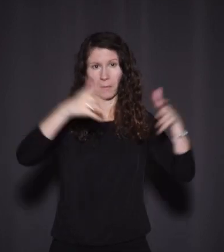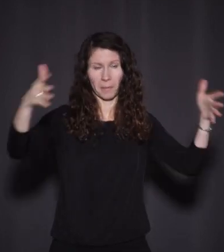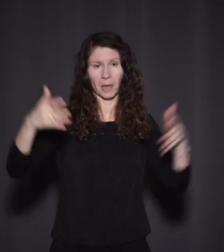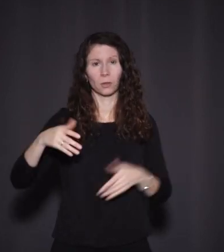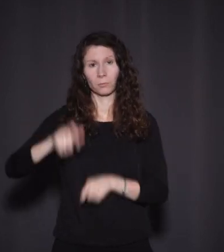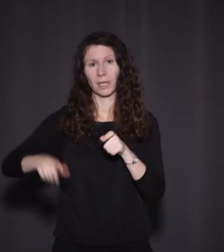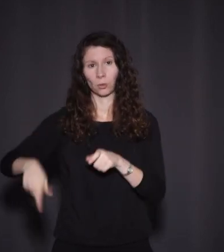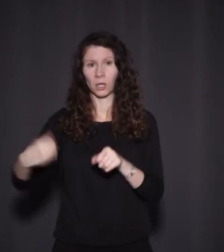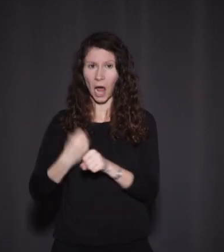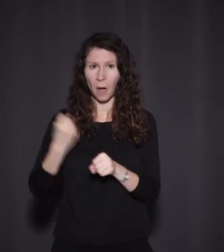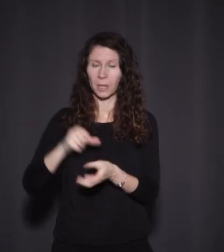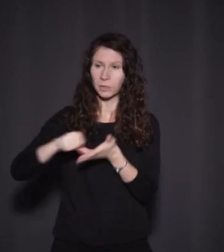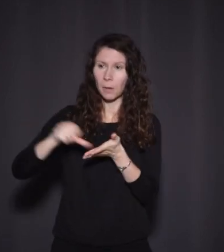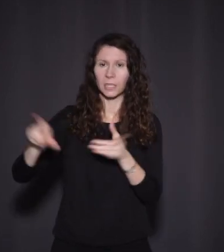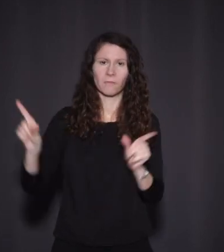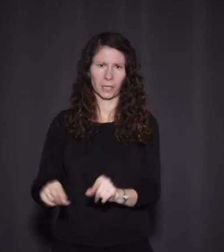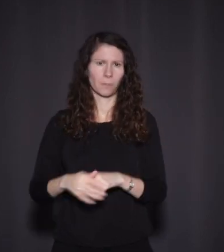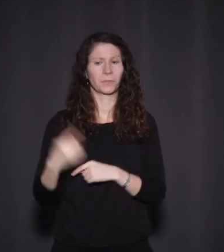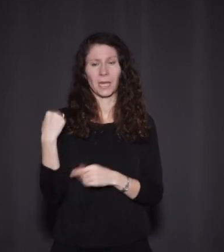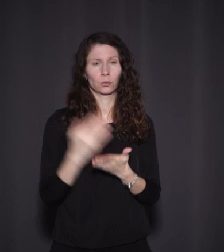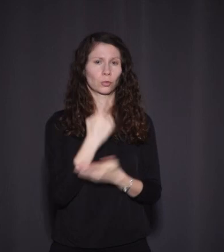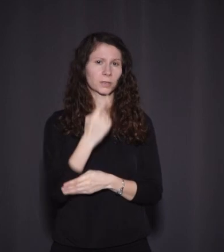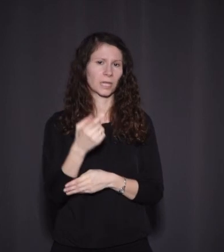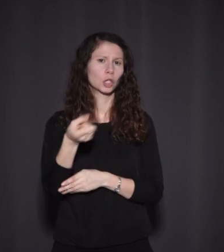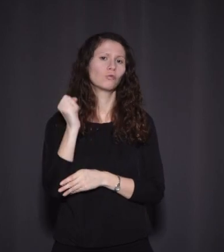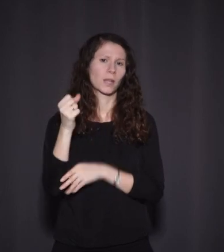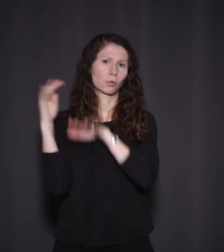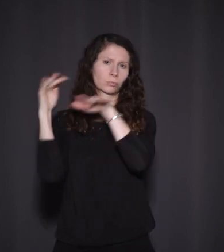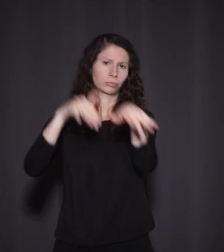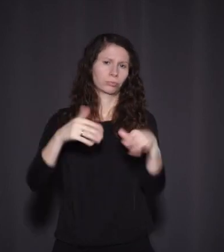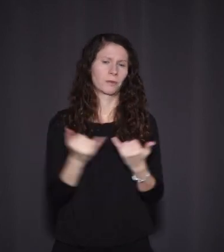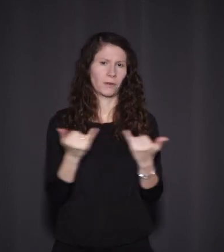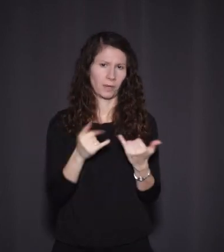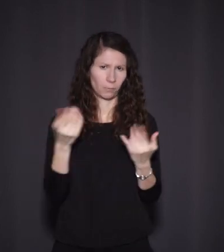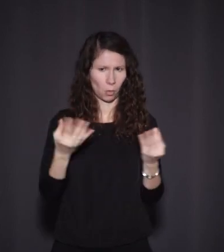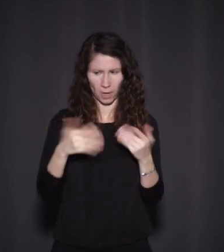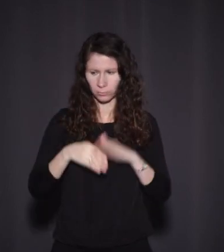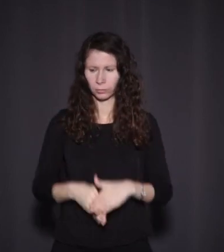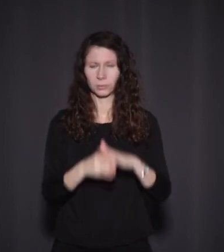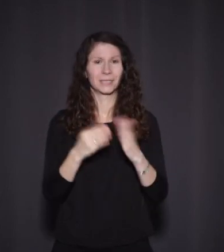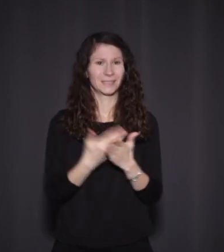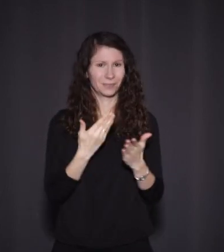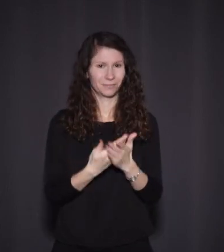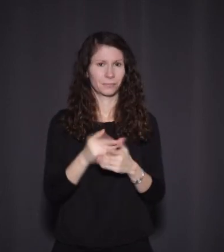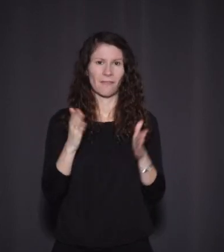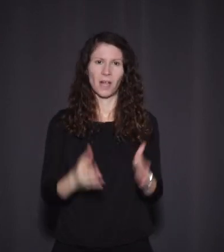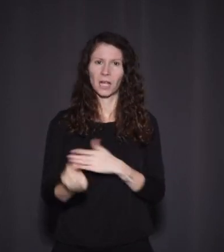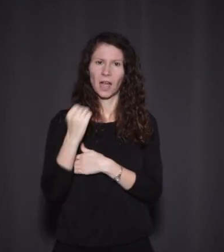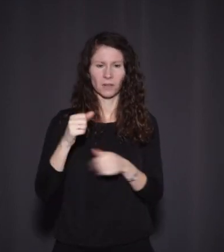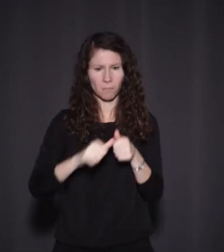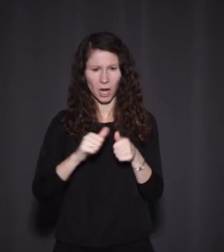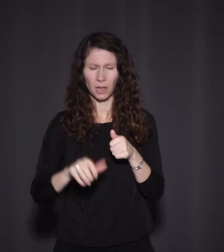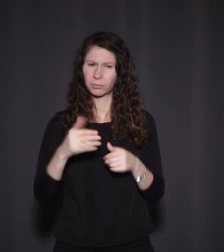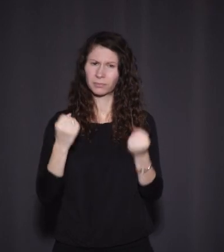die einzahlen. Ich hatte eben was zum Thema Zuwanderung gesagt, wie wir das auf eine breitere Basis stellen. Aber es ist doch das Einfachste in Zeiten von Fachkräftemangel. Und den